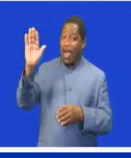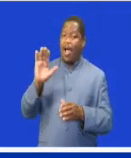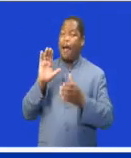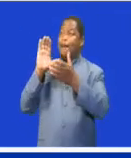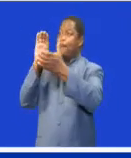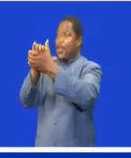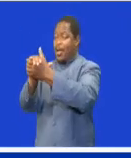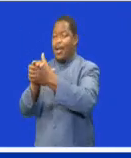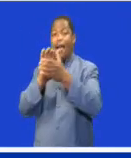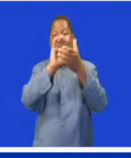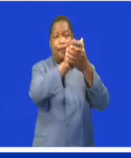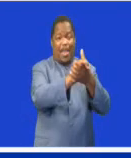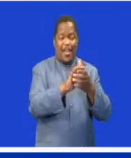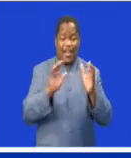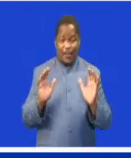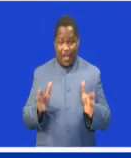nemave